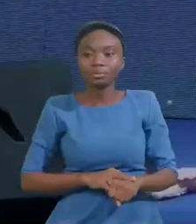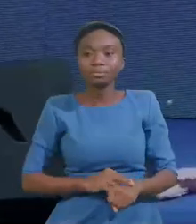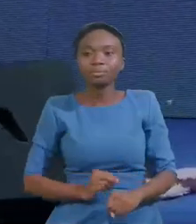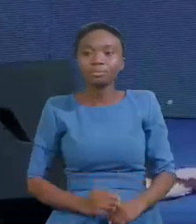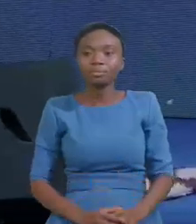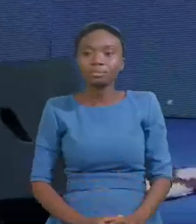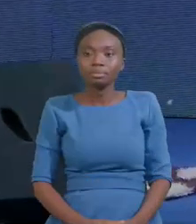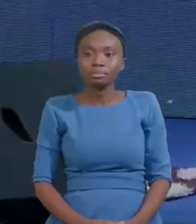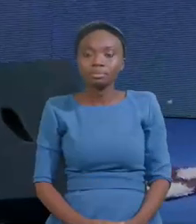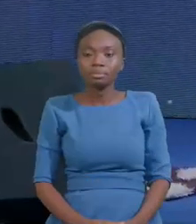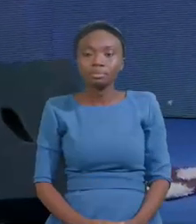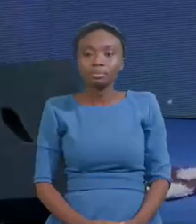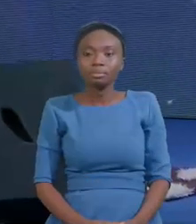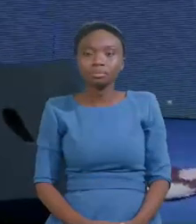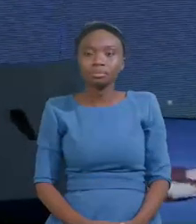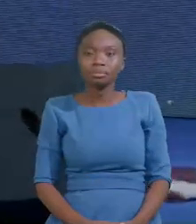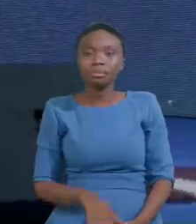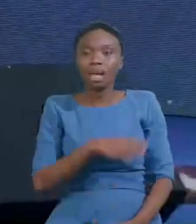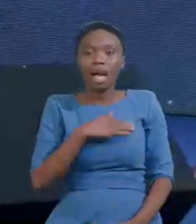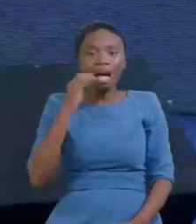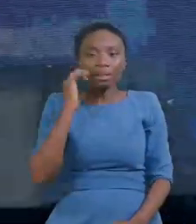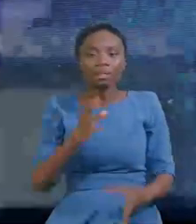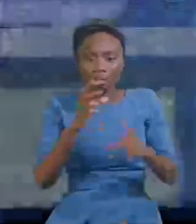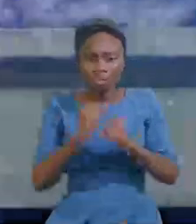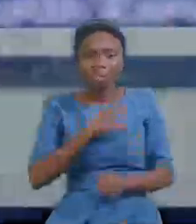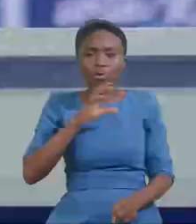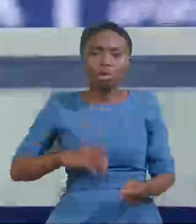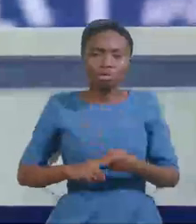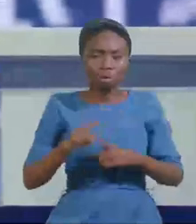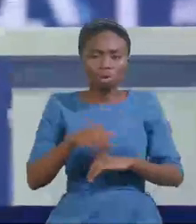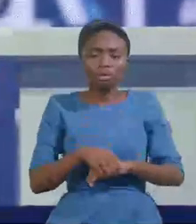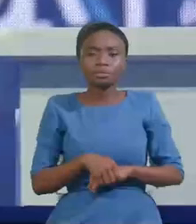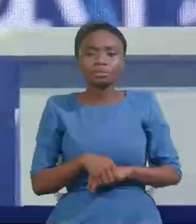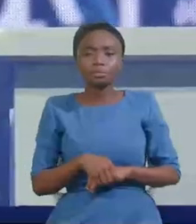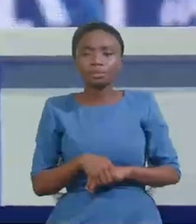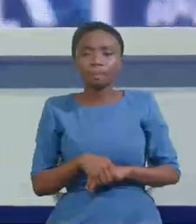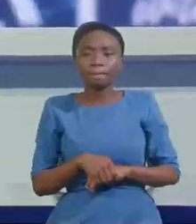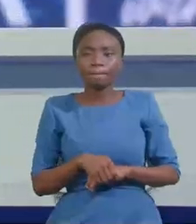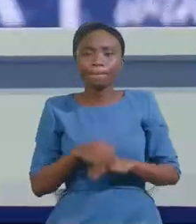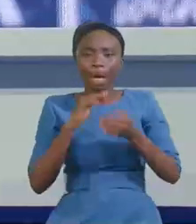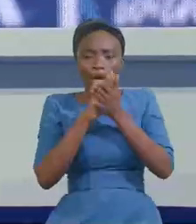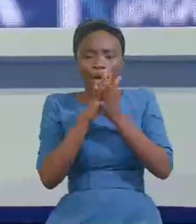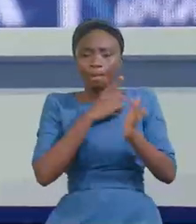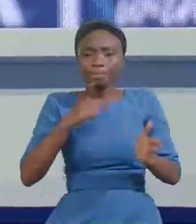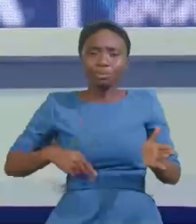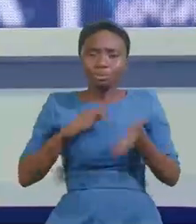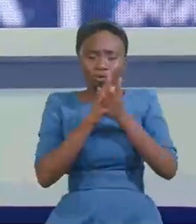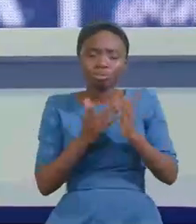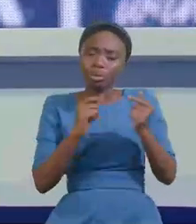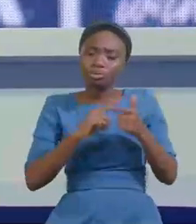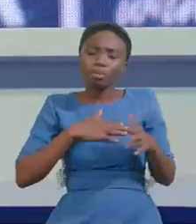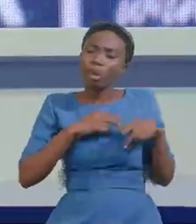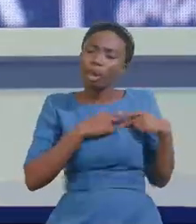Qui est le Seigneur de tous, dans chaque nation et dans toutes les nations. Et comme tu reçois Christ ce soir,